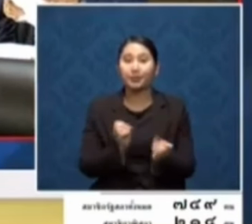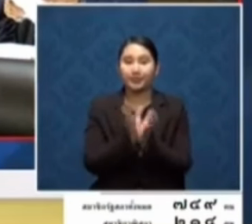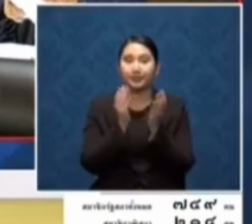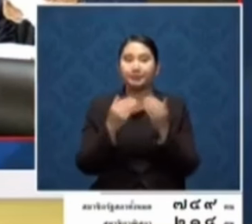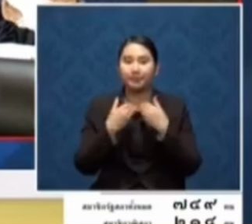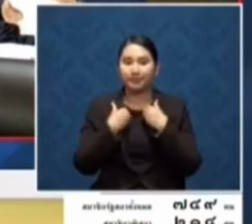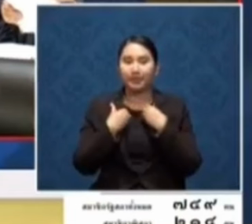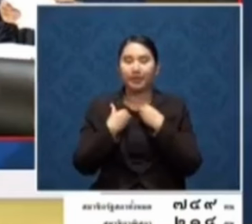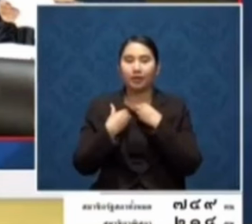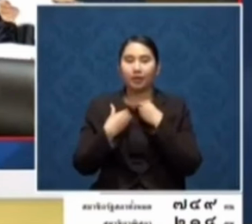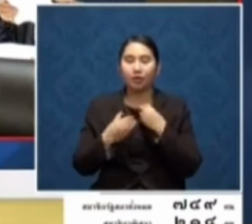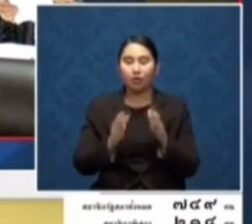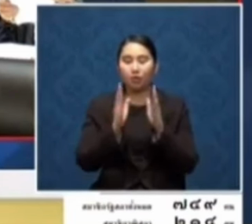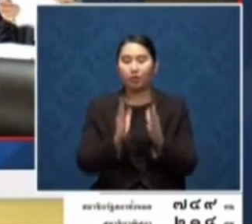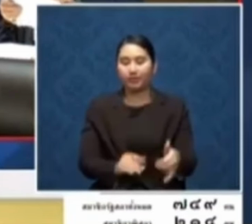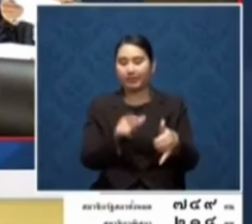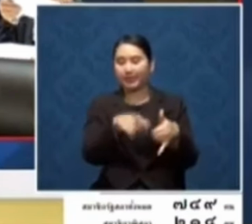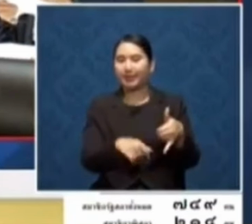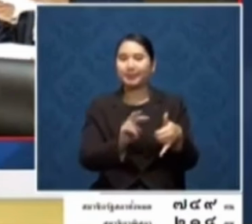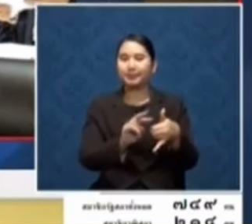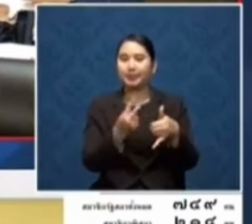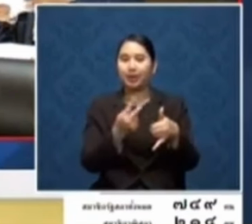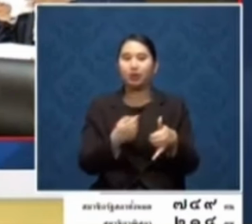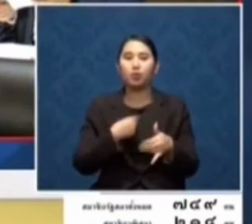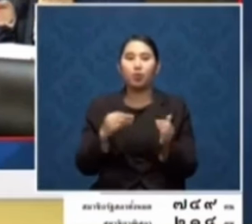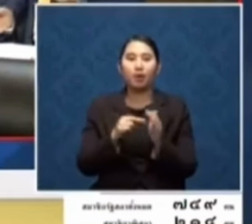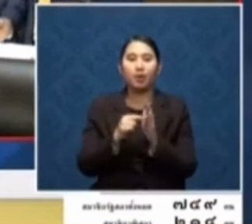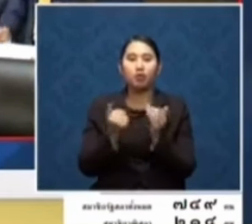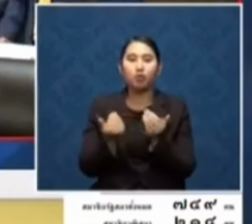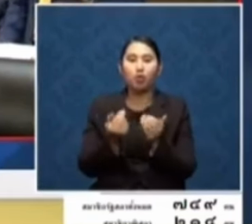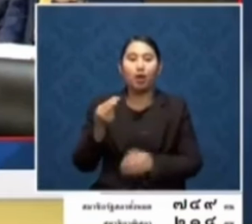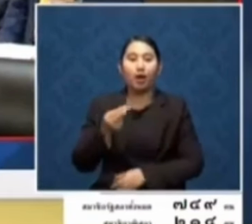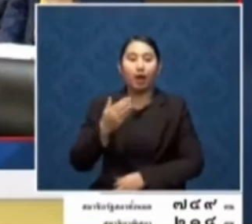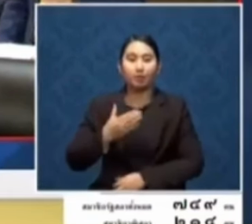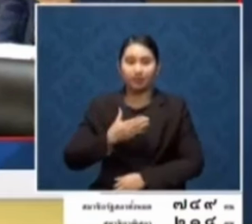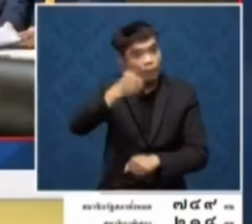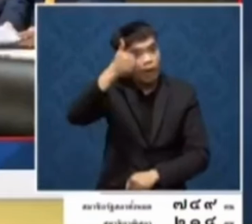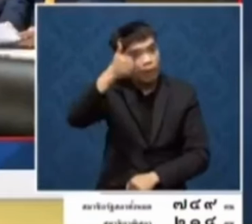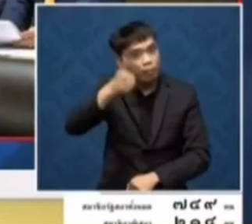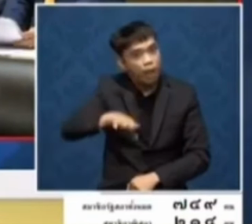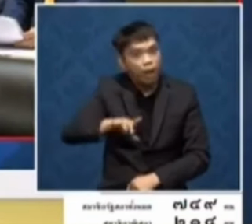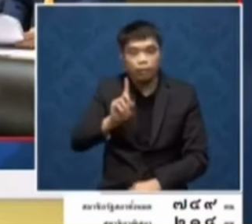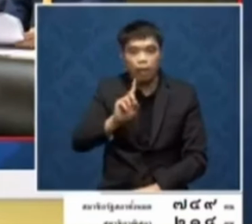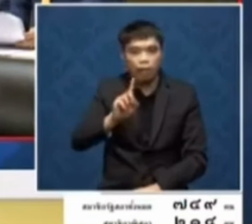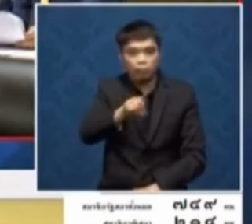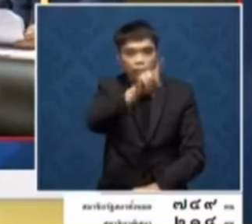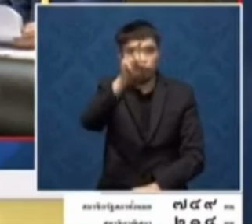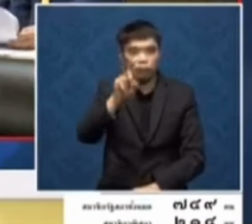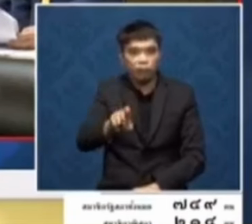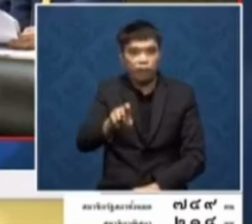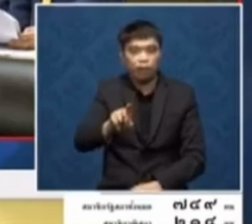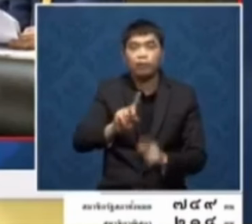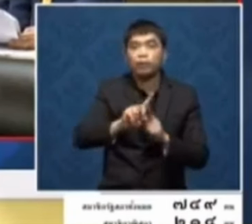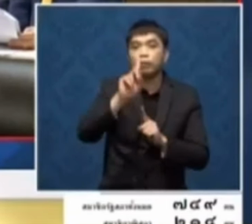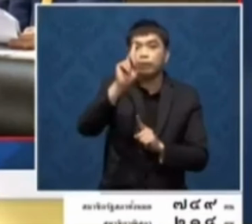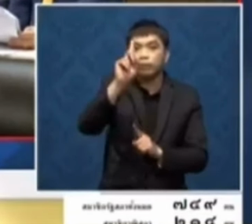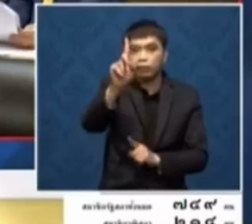ามถ้ามีก้าวไกลอยู่ในพรรคร่วมรัฐบาลเขาก็จะไม่โหวตให้จุดยืนส่วนตัวของคุณสมชายเป็นยังไงครับ ผ